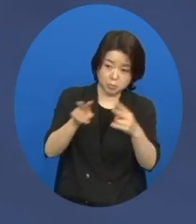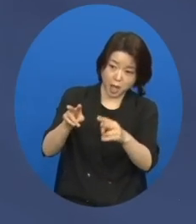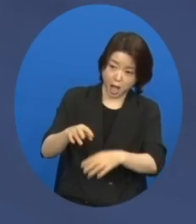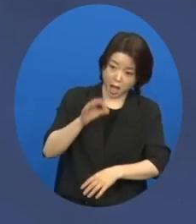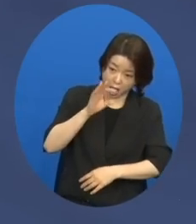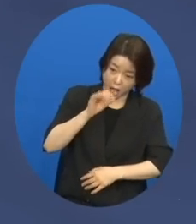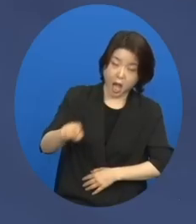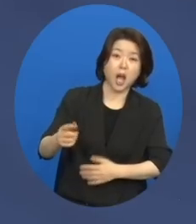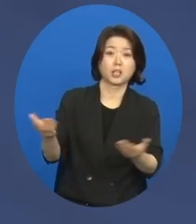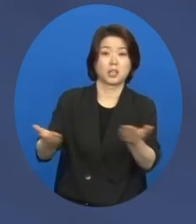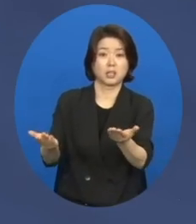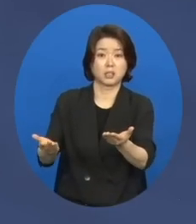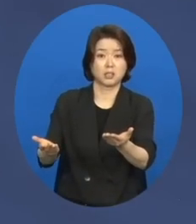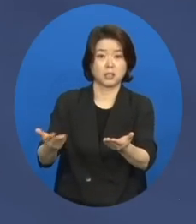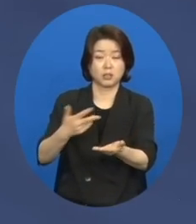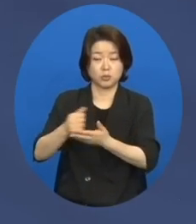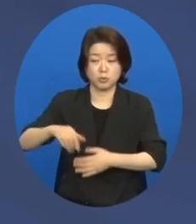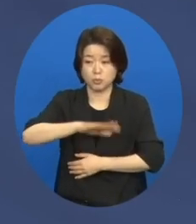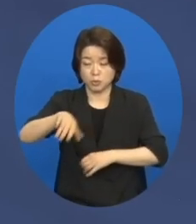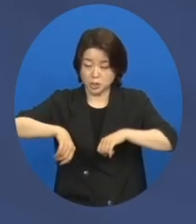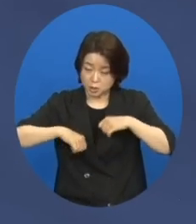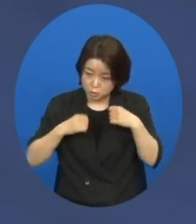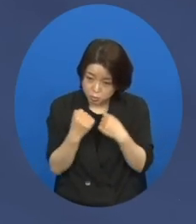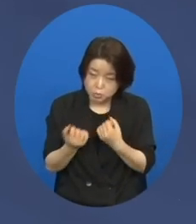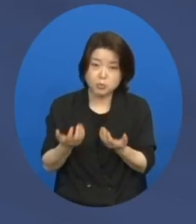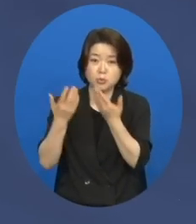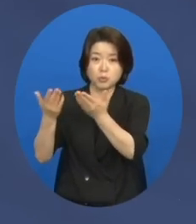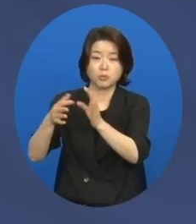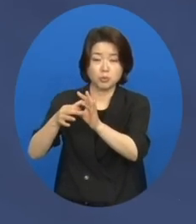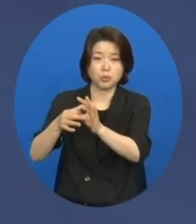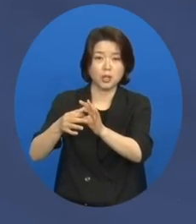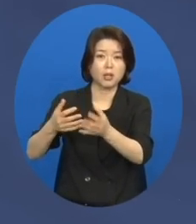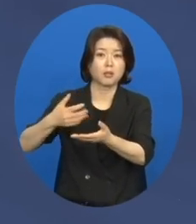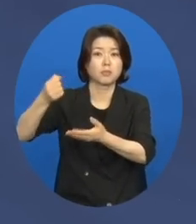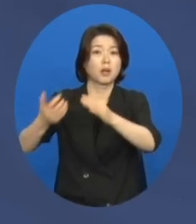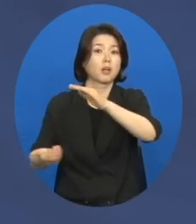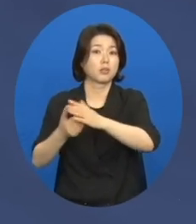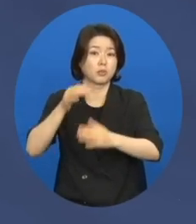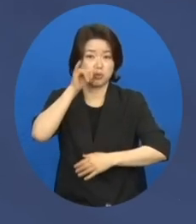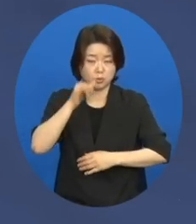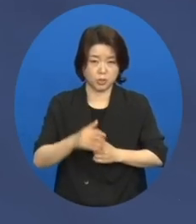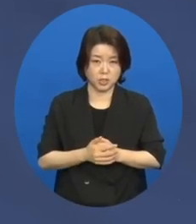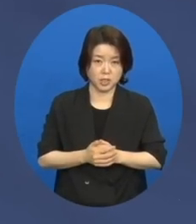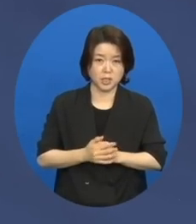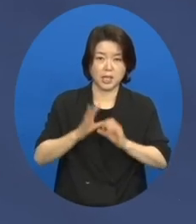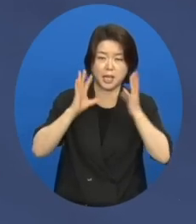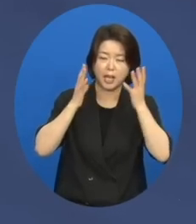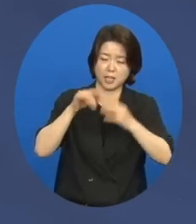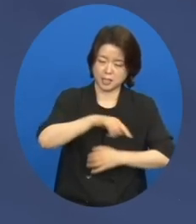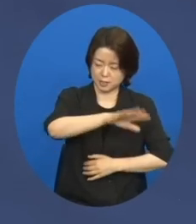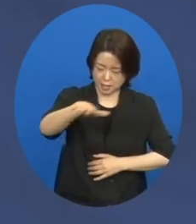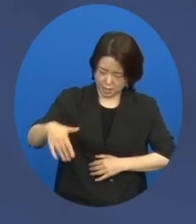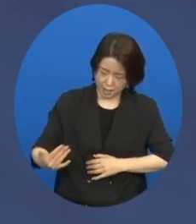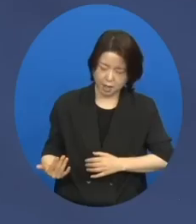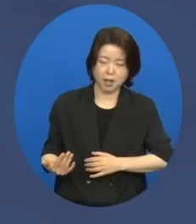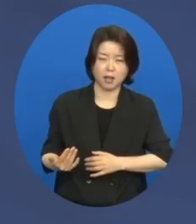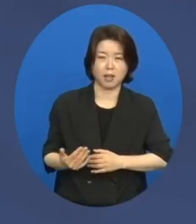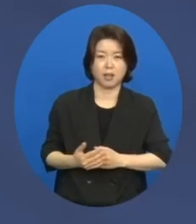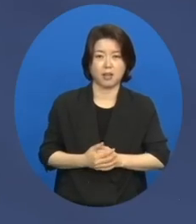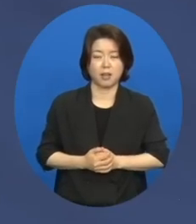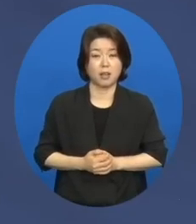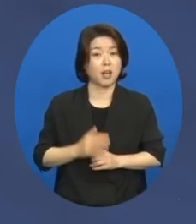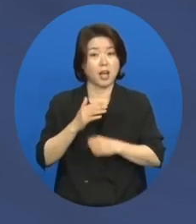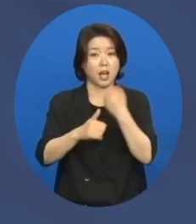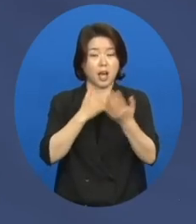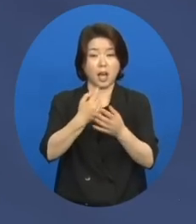불가능하다는 일들을 주님이 저희의 순종을 통해 받아내고 계세요. 어린아이에 이르기까지요.